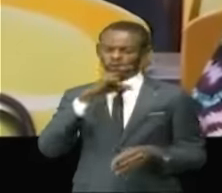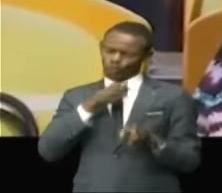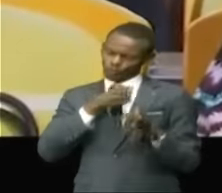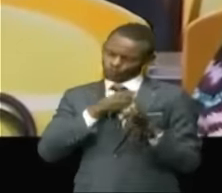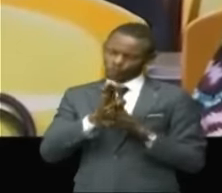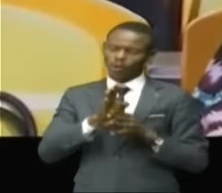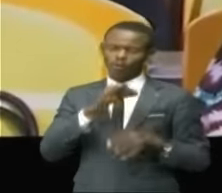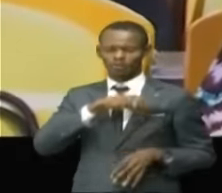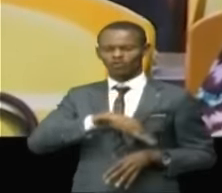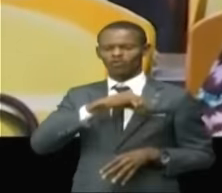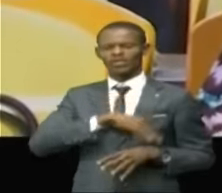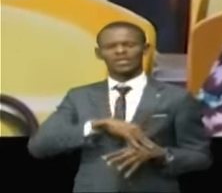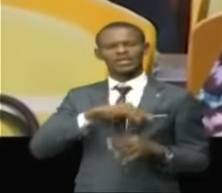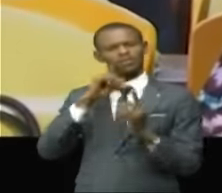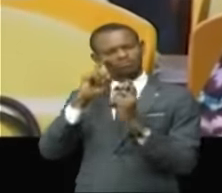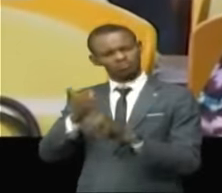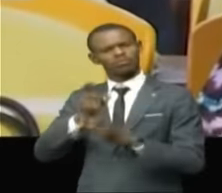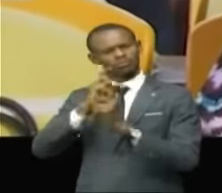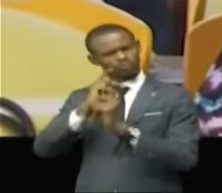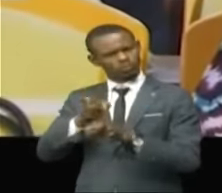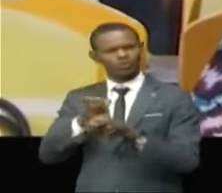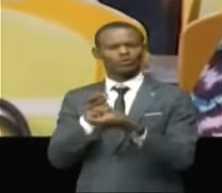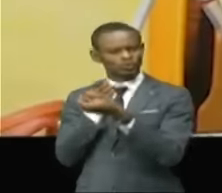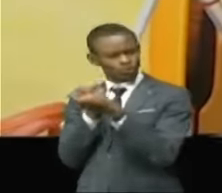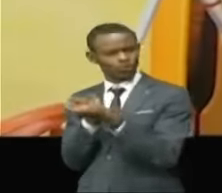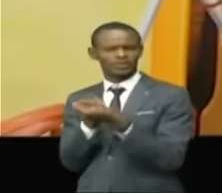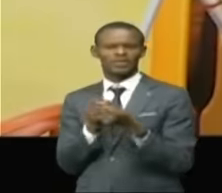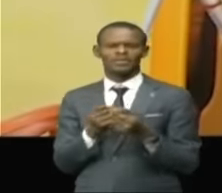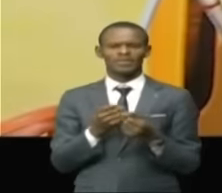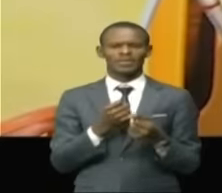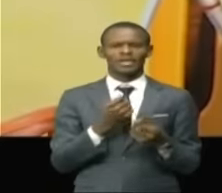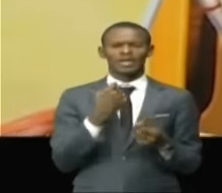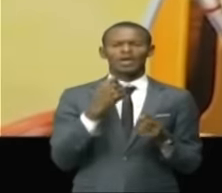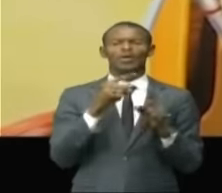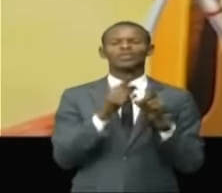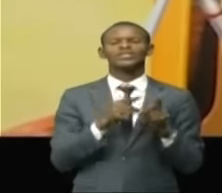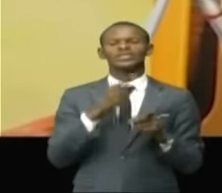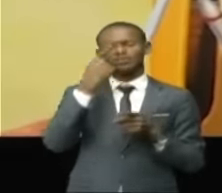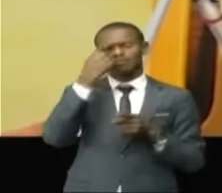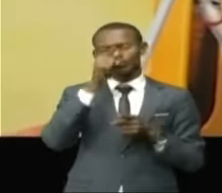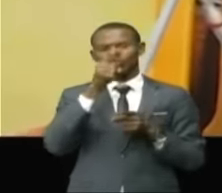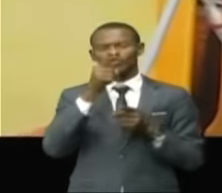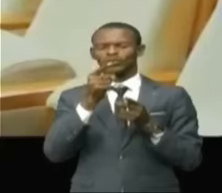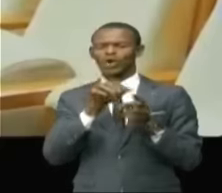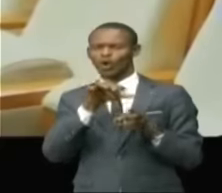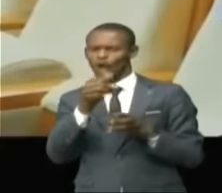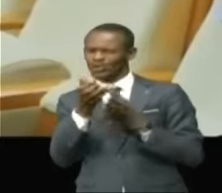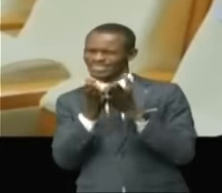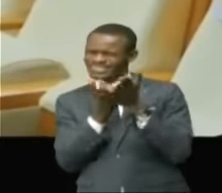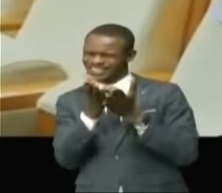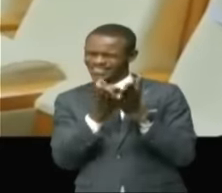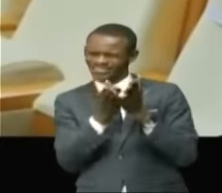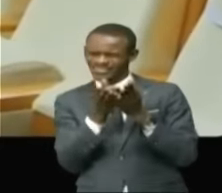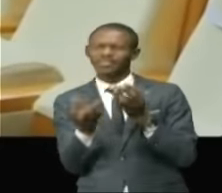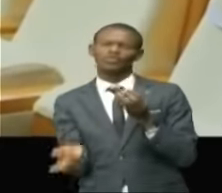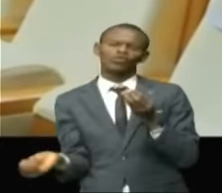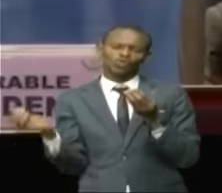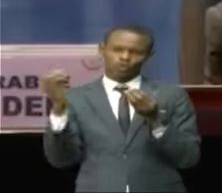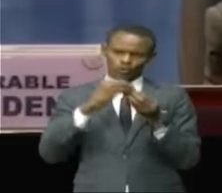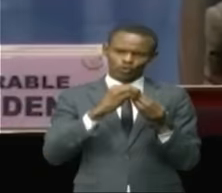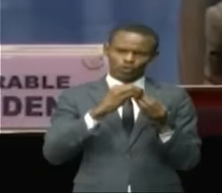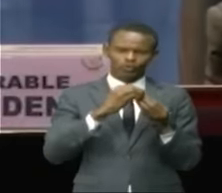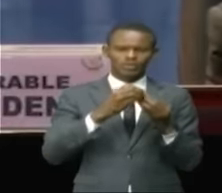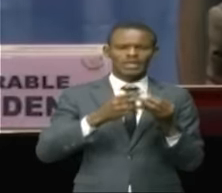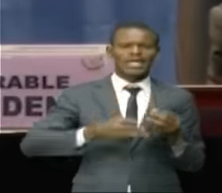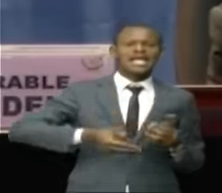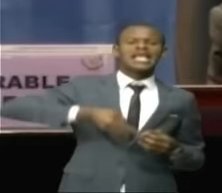qui concerne la gestion du service, celui-ci doit être élevé en une direction de gestion des parlementaires du Sénat